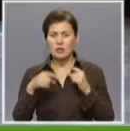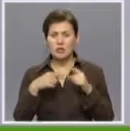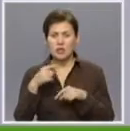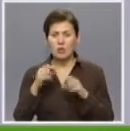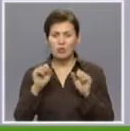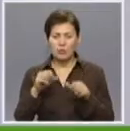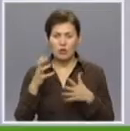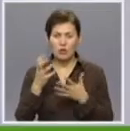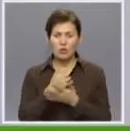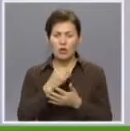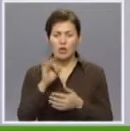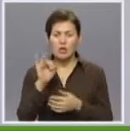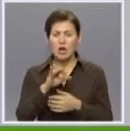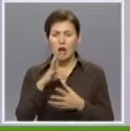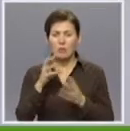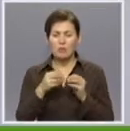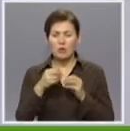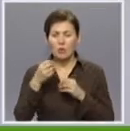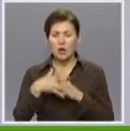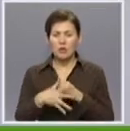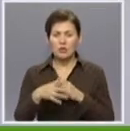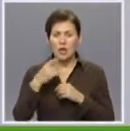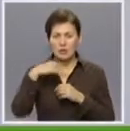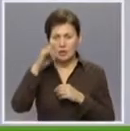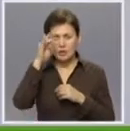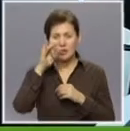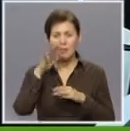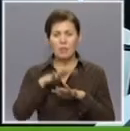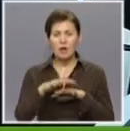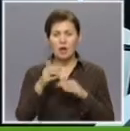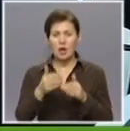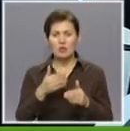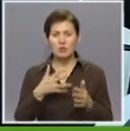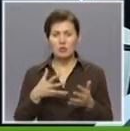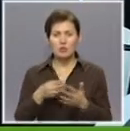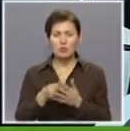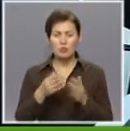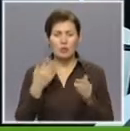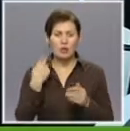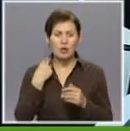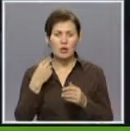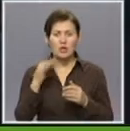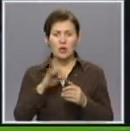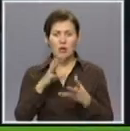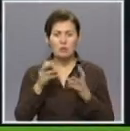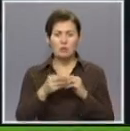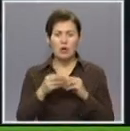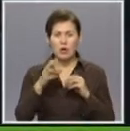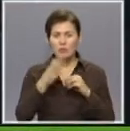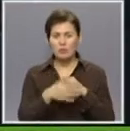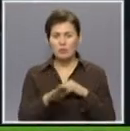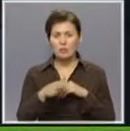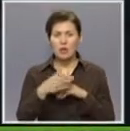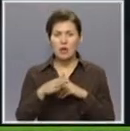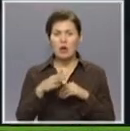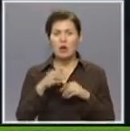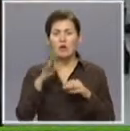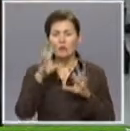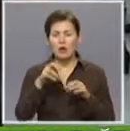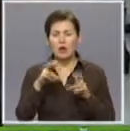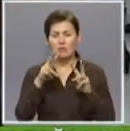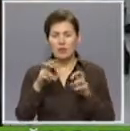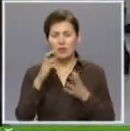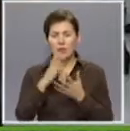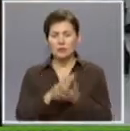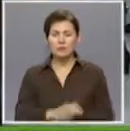бар. Мамандардың сөзінше, орталықта отандастарымыздың банк алдында төленген несиесі мен берешегі туралы барлық ақпар сақтаулы.